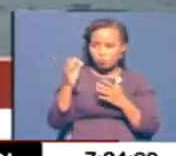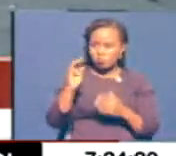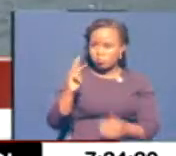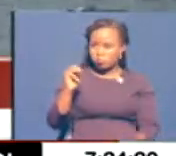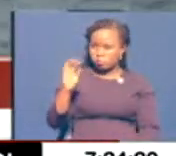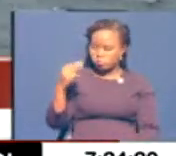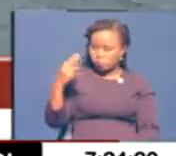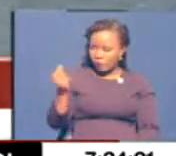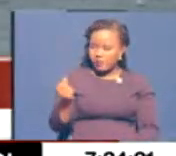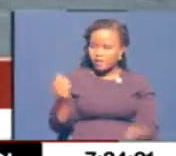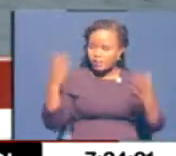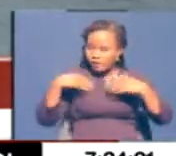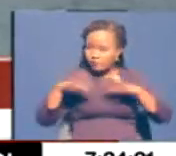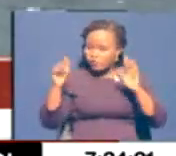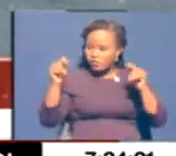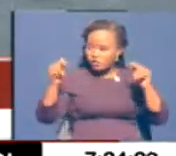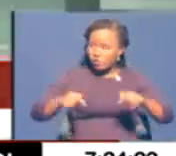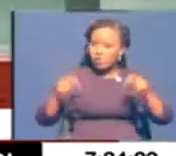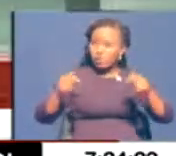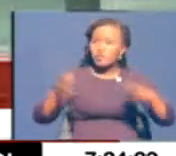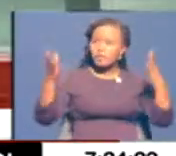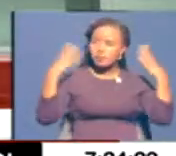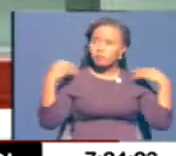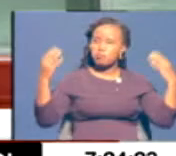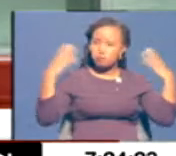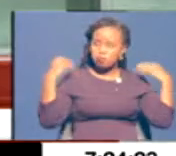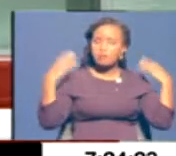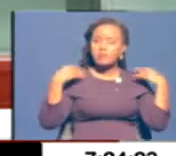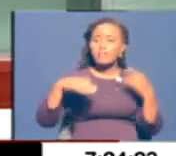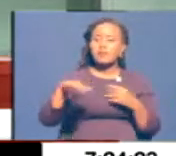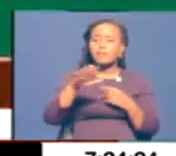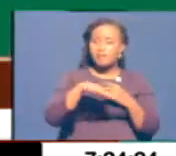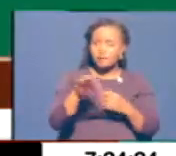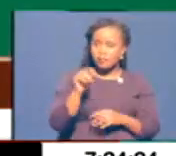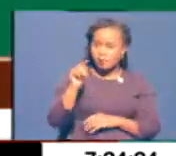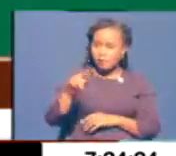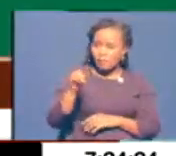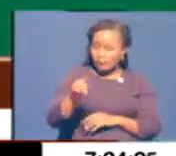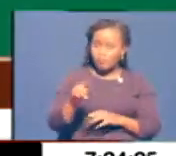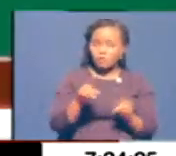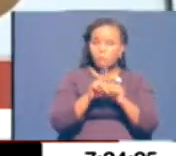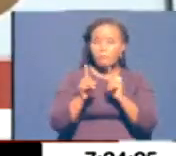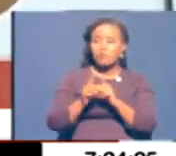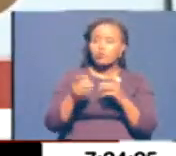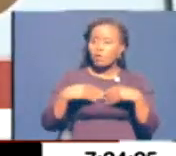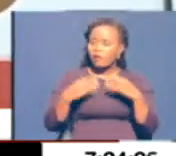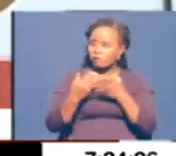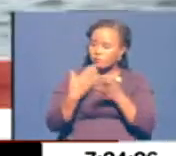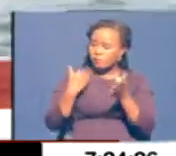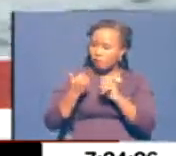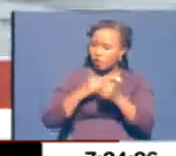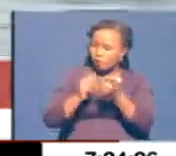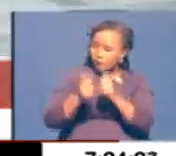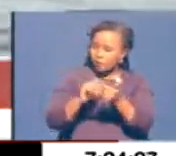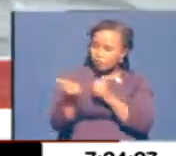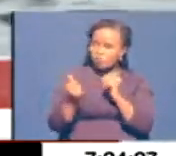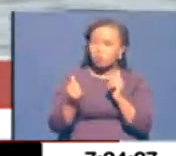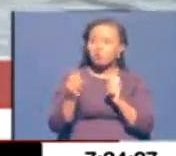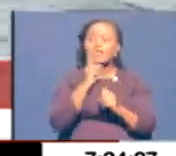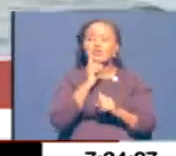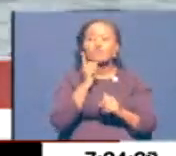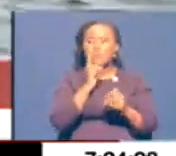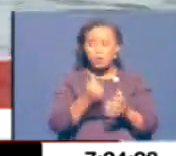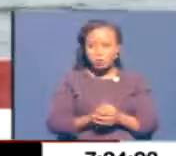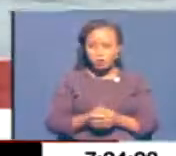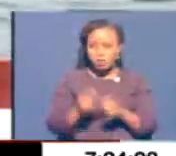leo Jumatano katika sehemu ya Sea Forest Waterway hapa Tokyo, Japan, kabla shindano lake hapo siku ya Ijumaa. Asia